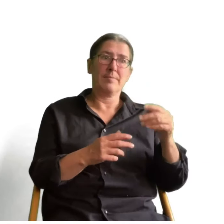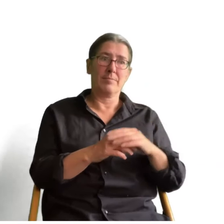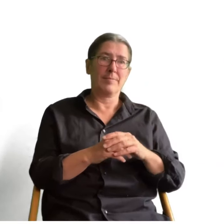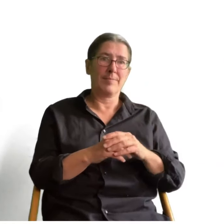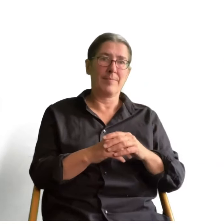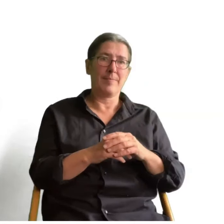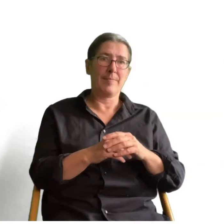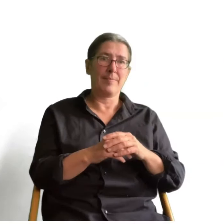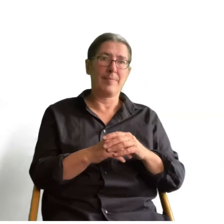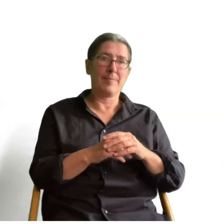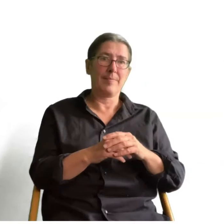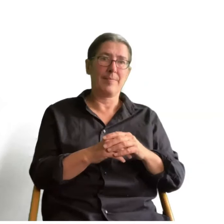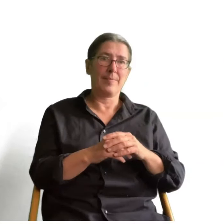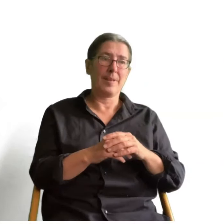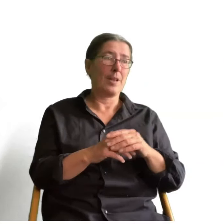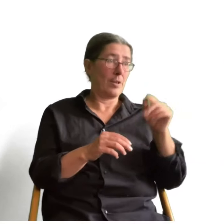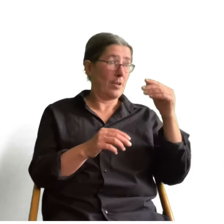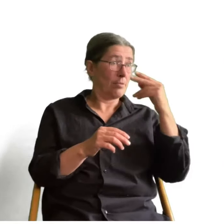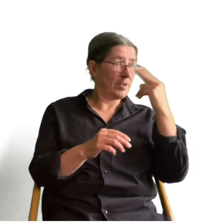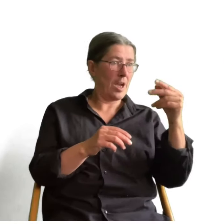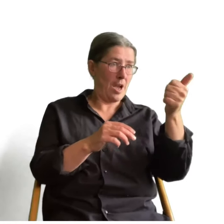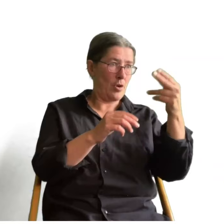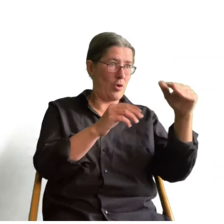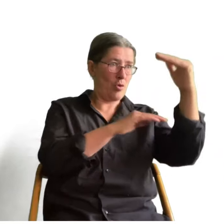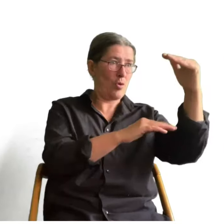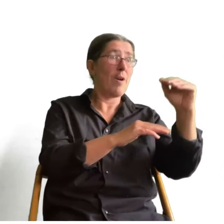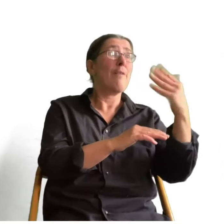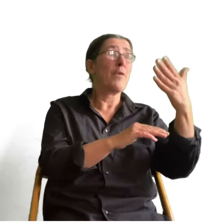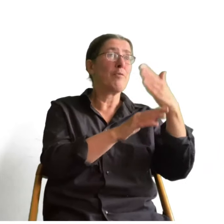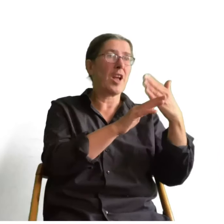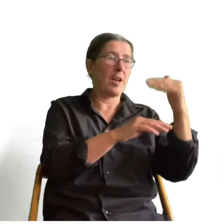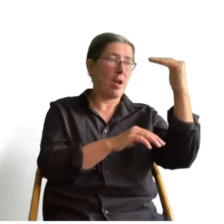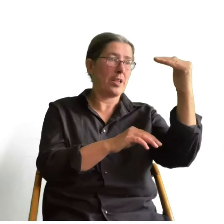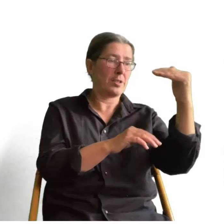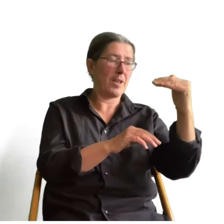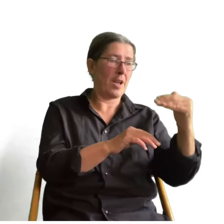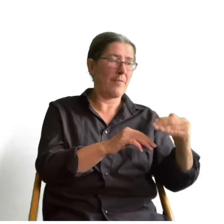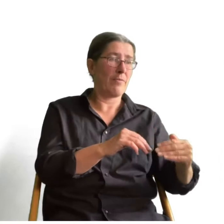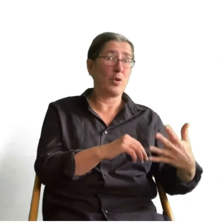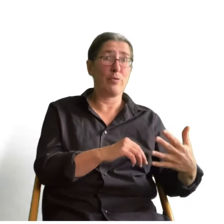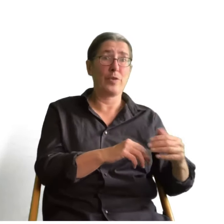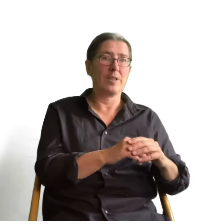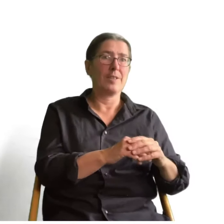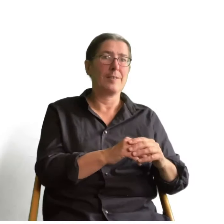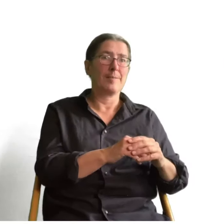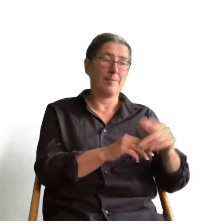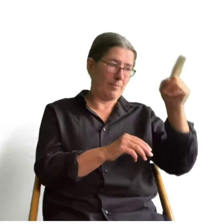solltest, dann wären das, das hier sind 5 Teile, 1, 2, 3, 4, 5, das sind die